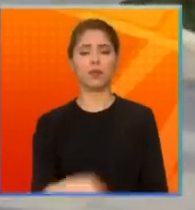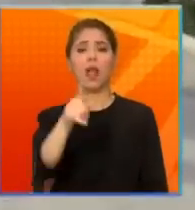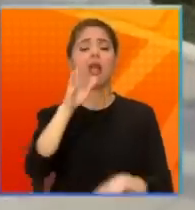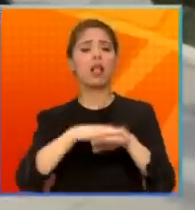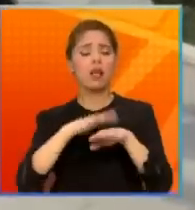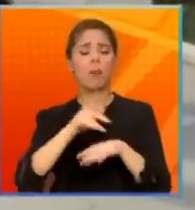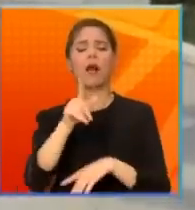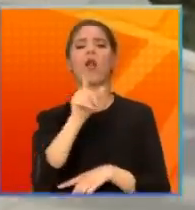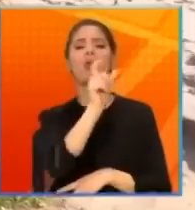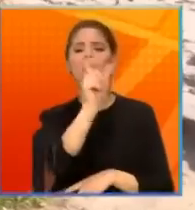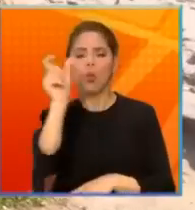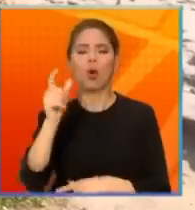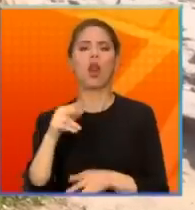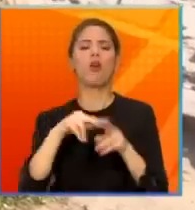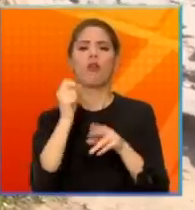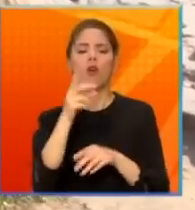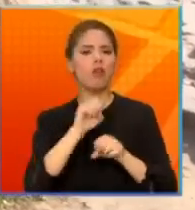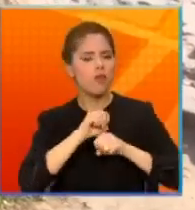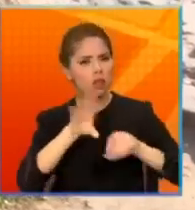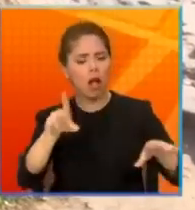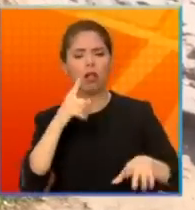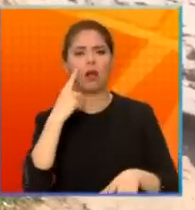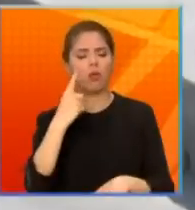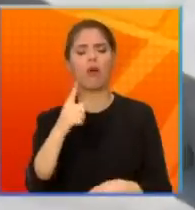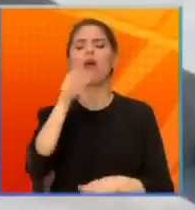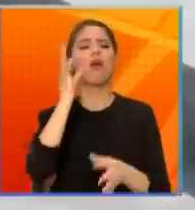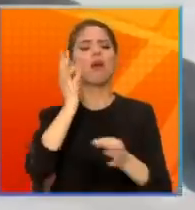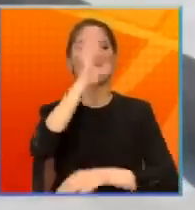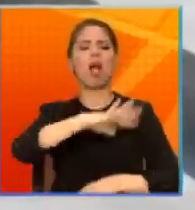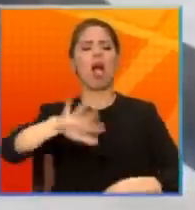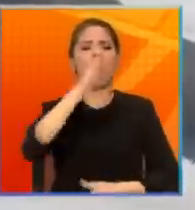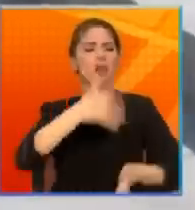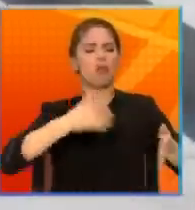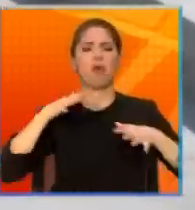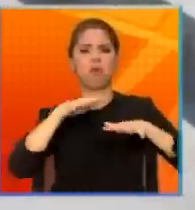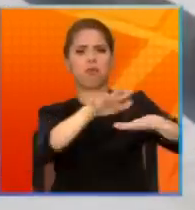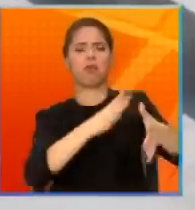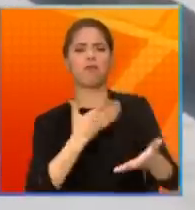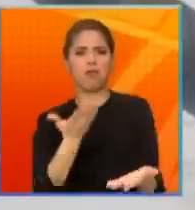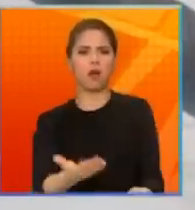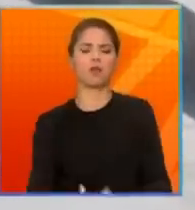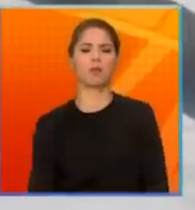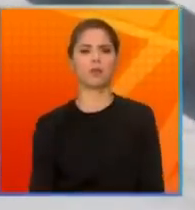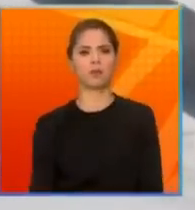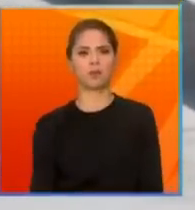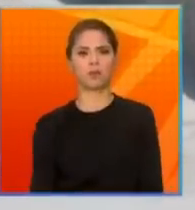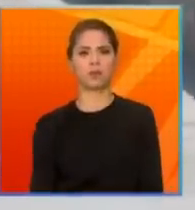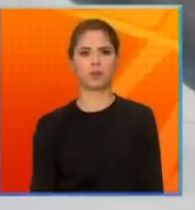Yapılan uyarılara ve koronavirüs salgınına rağmen insanlar sokağa akın ettiler.